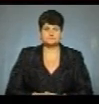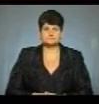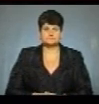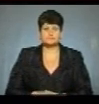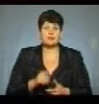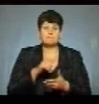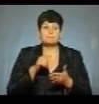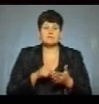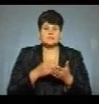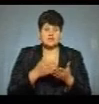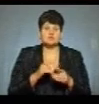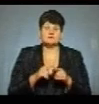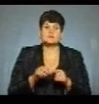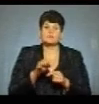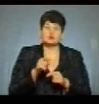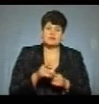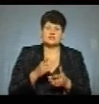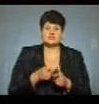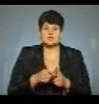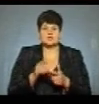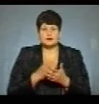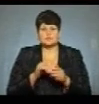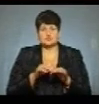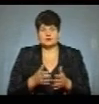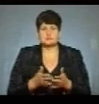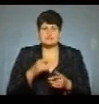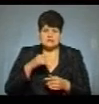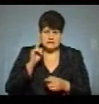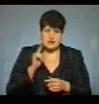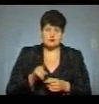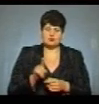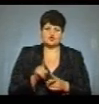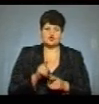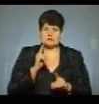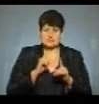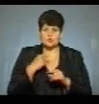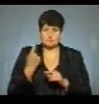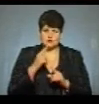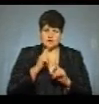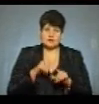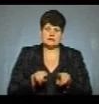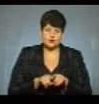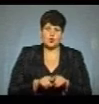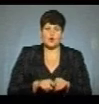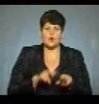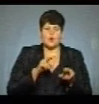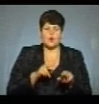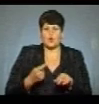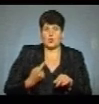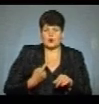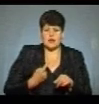Власне, питання швидше про те, що чи є певна процедура і таке інше, тому що ми знаємо, що і сесії обласної ради також охороняє поліція, якщо там